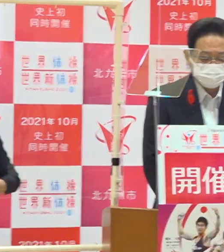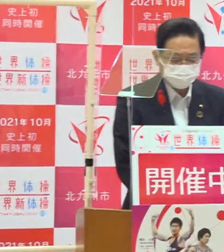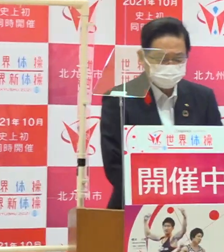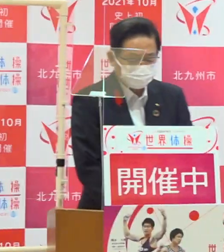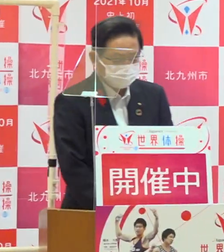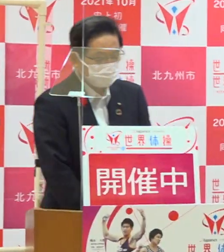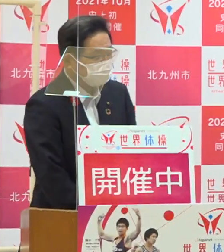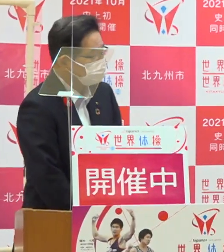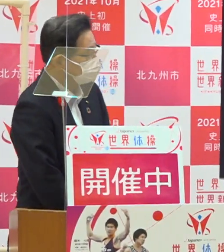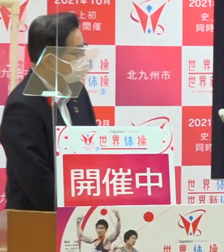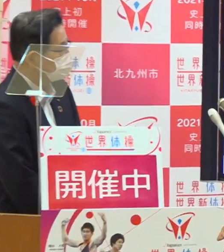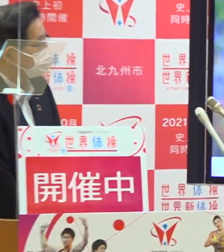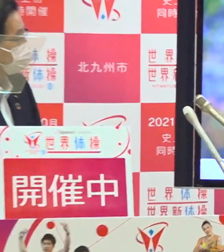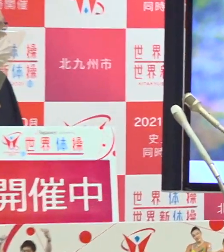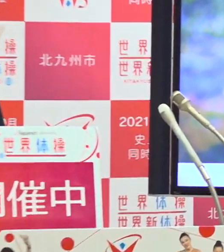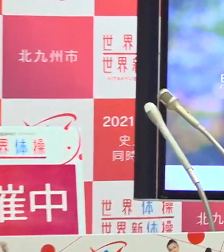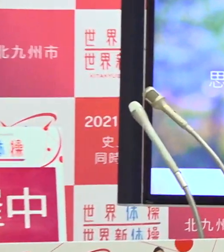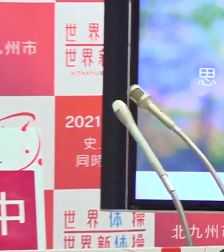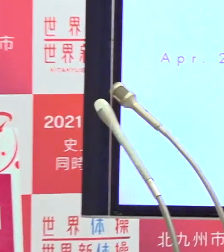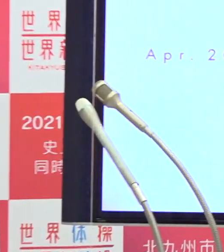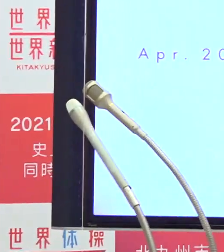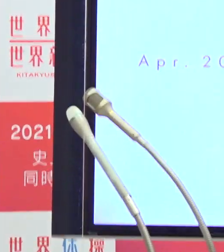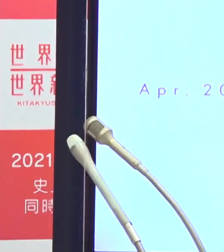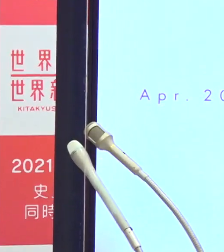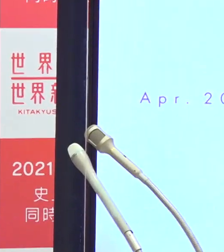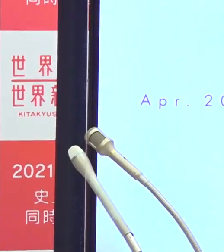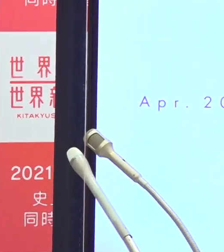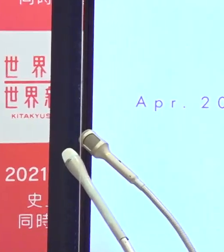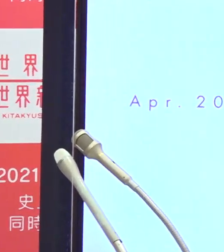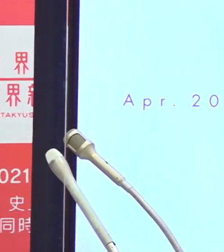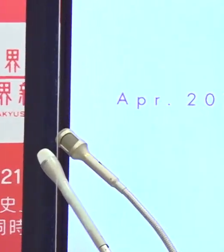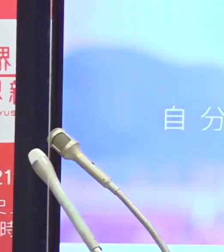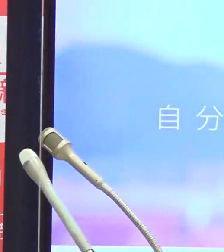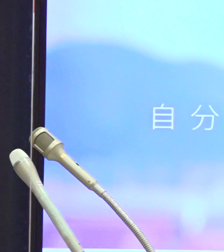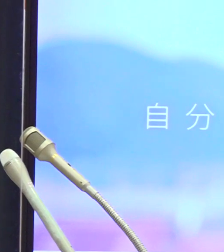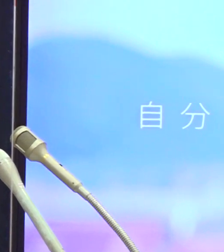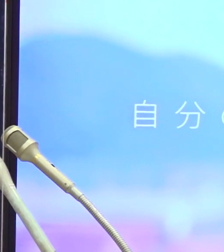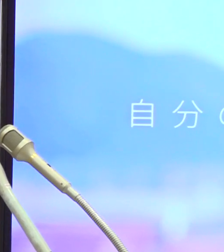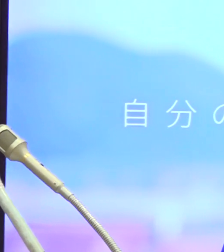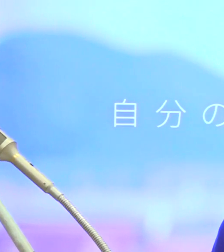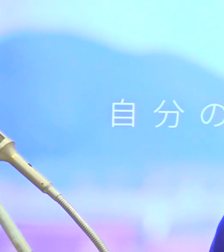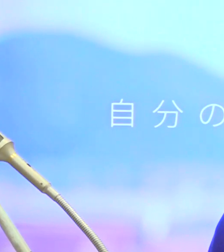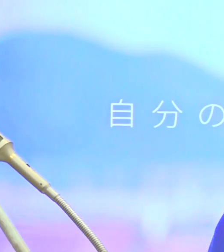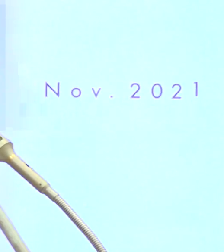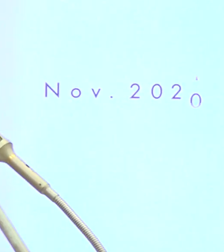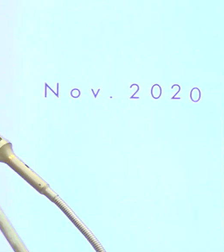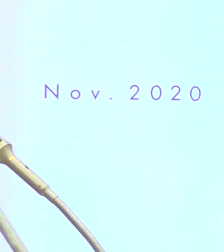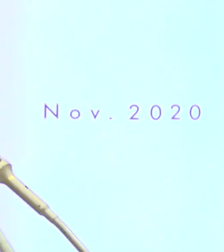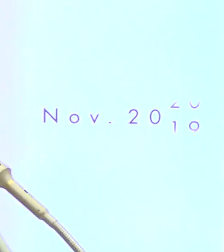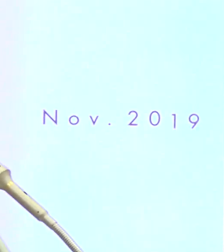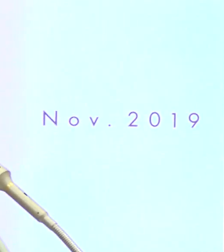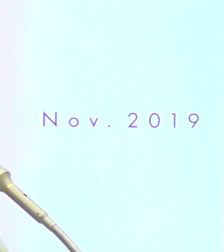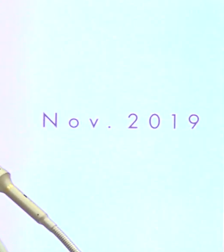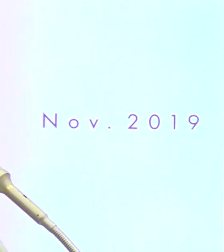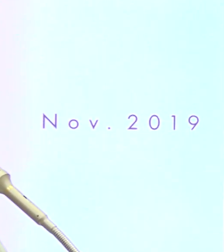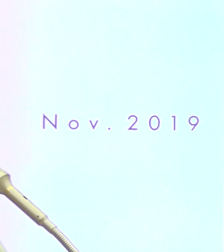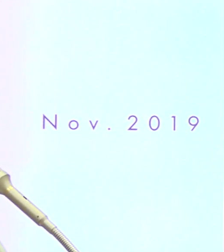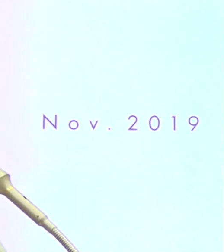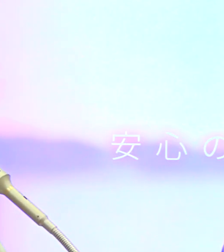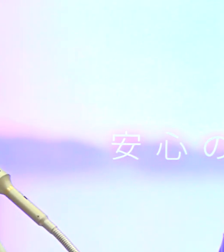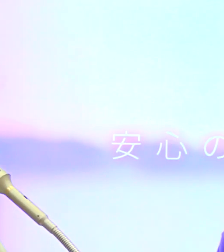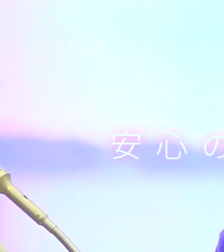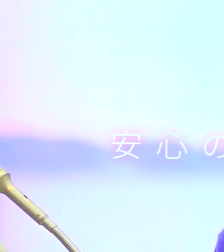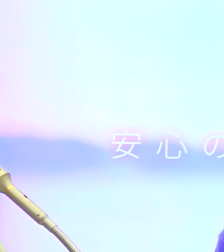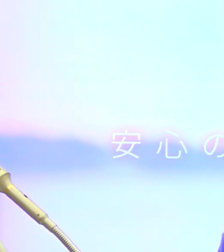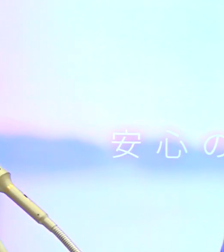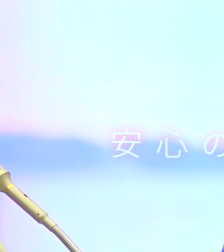たくさんお守り作りたいので打ちました。 みんなと安全に楽しみたいから打ちました。 安心して友達とランチ